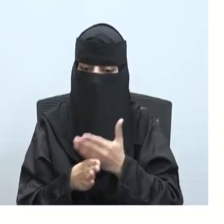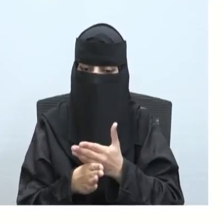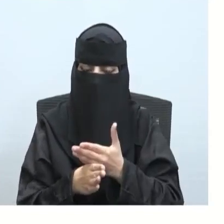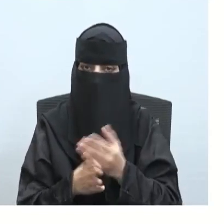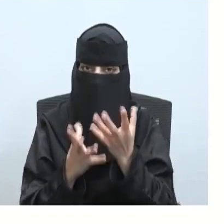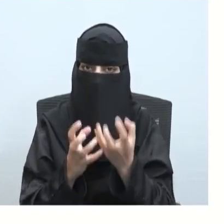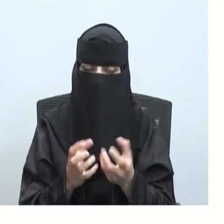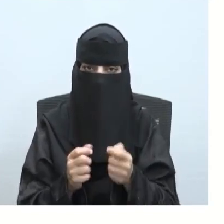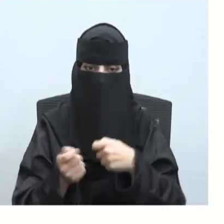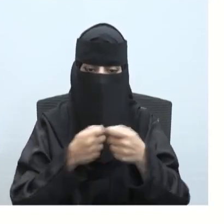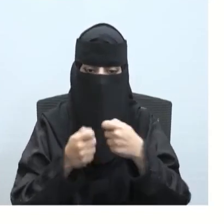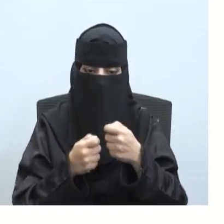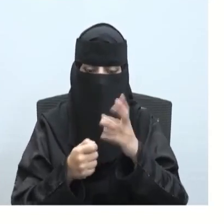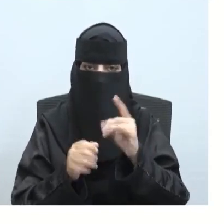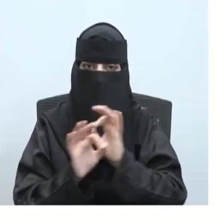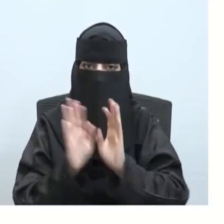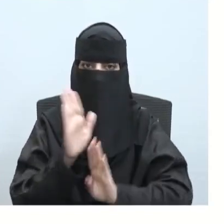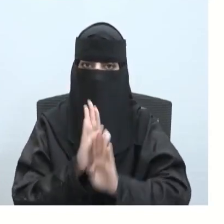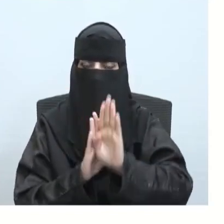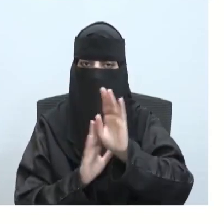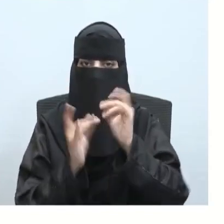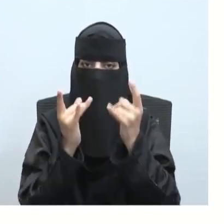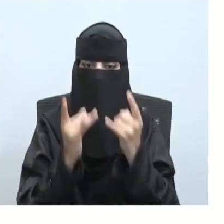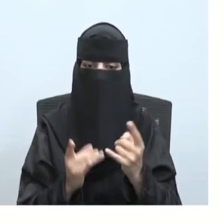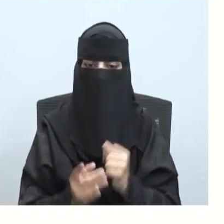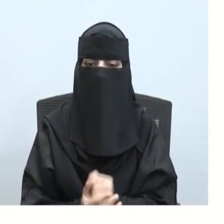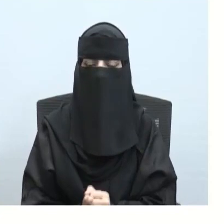أجل أولاً تقليل التكلفة وتحسين الكفاءة.